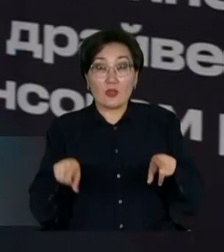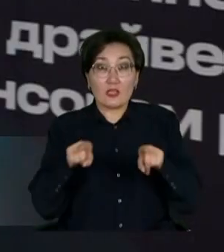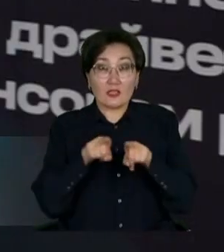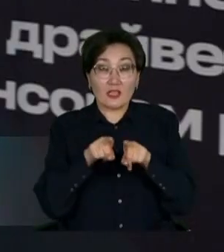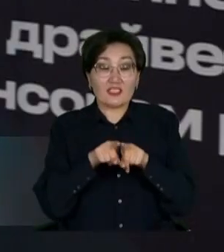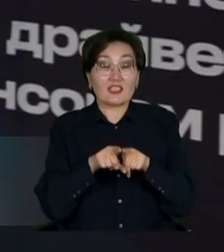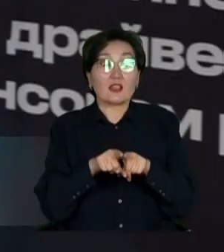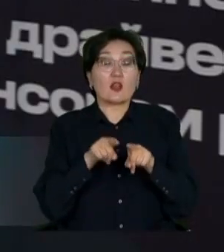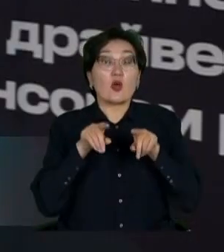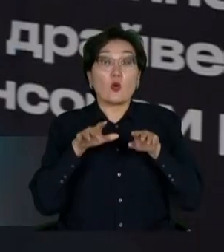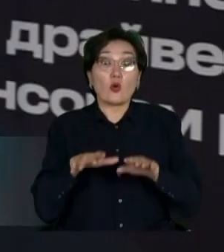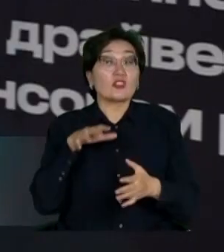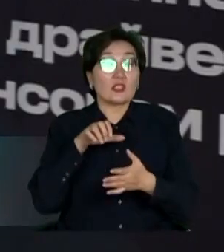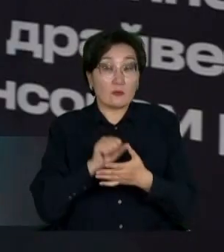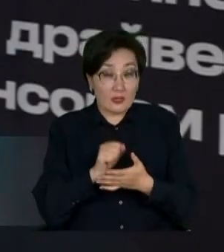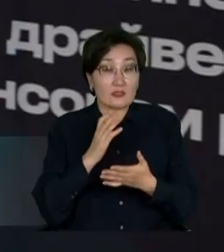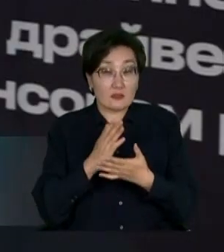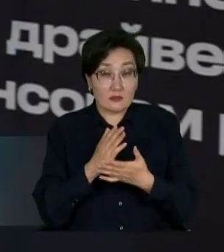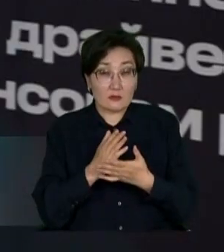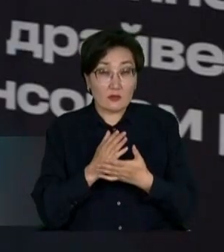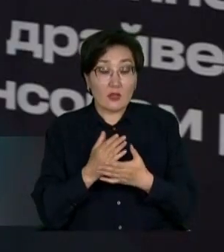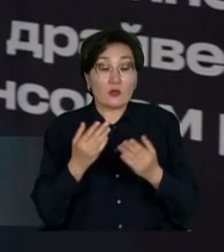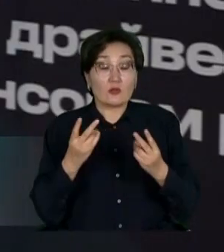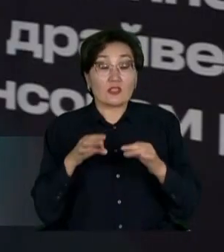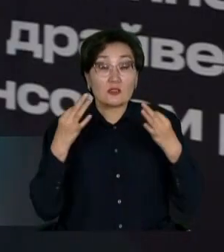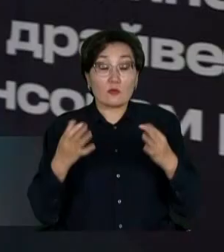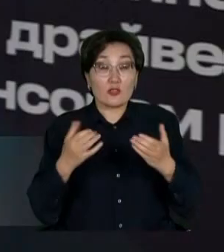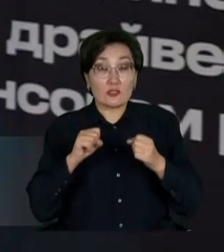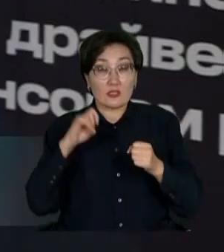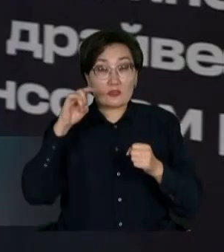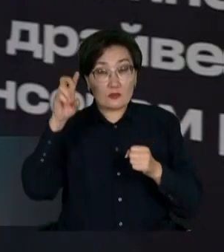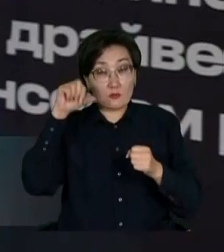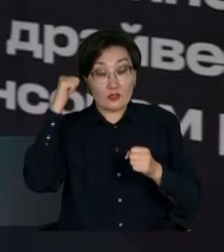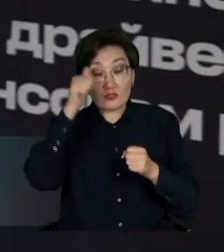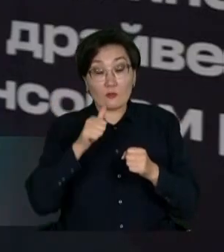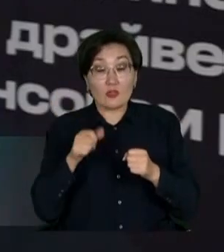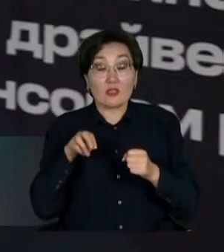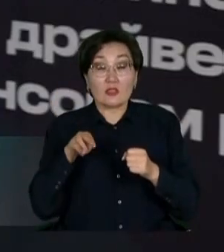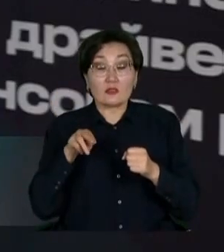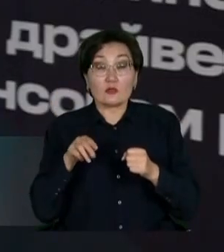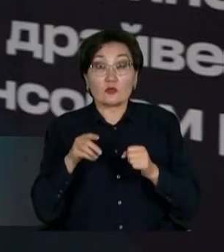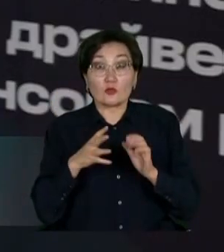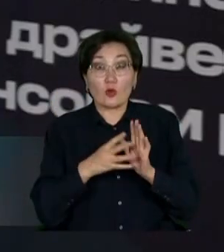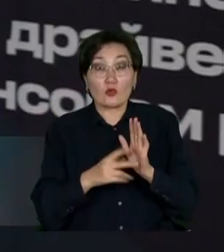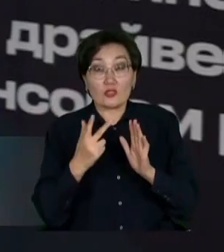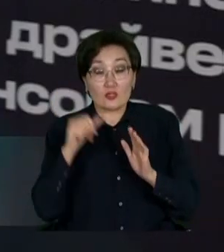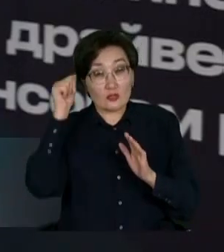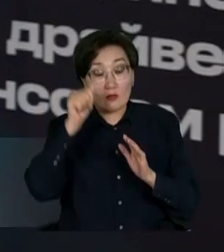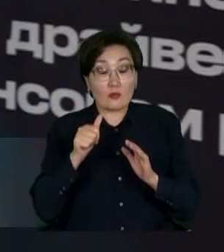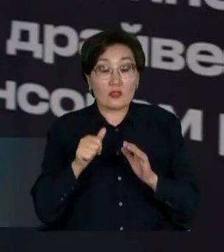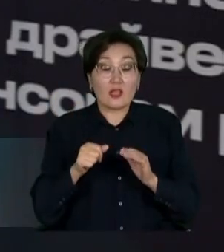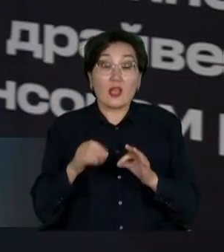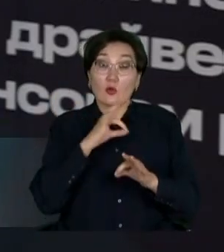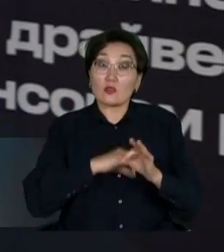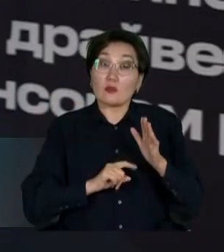өзінің бүгін таңда рөлі бар. Әрине, дей тұрғанмен тәуелсіздік алған жылдары бері, теңгеміздің 93 жылдан бері қарай айналысқа енуіне бастап